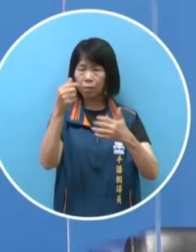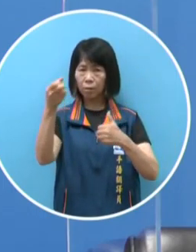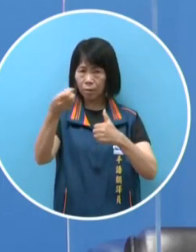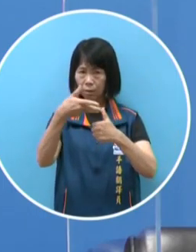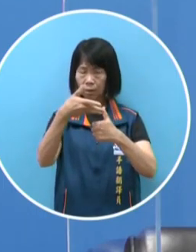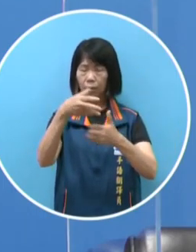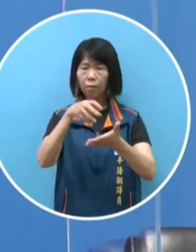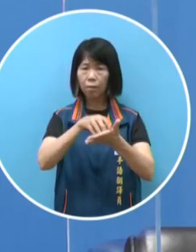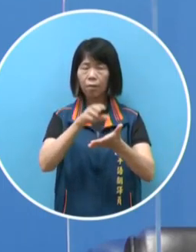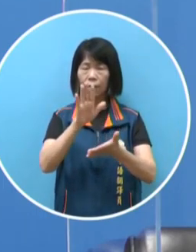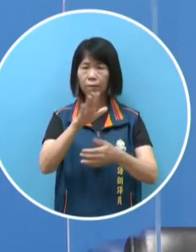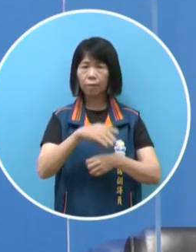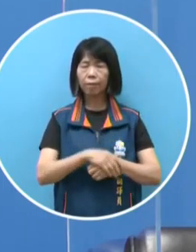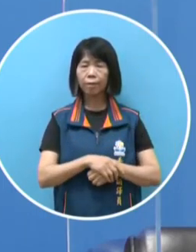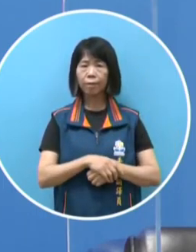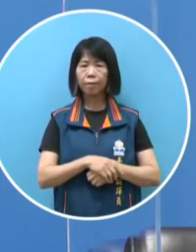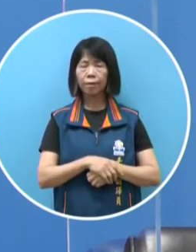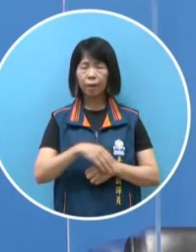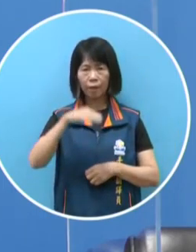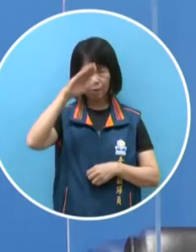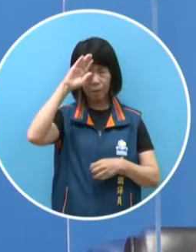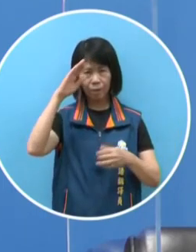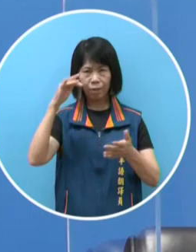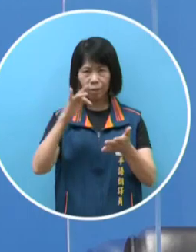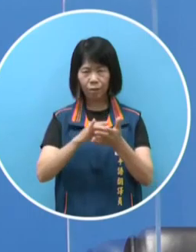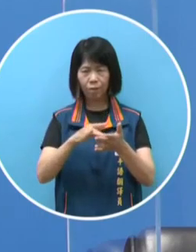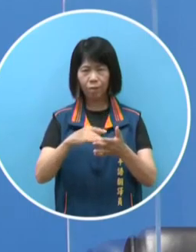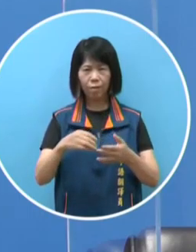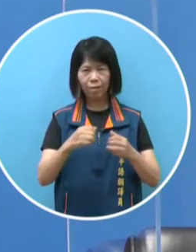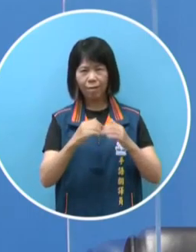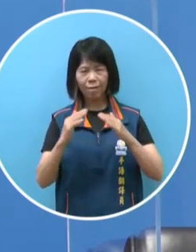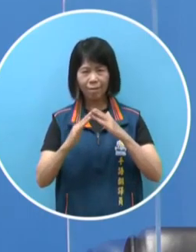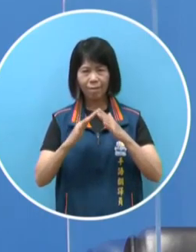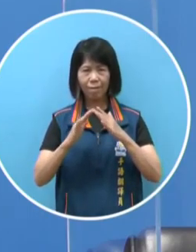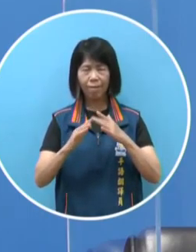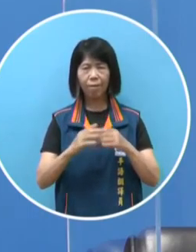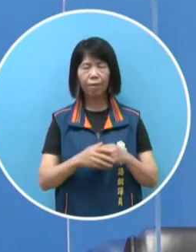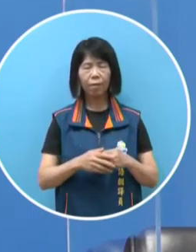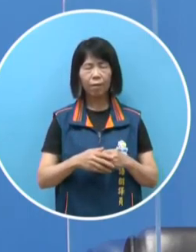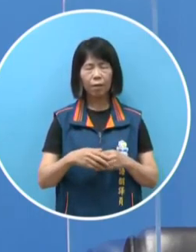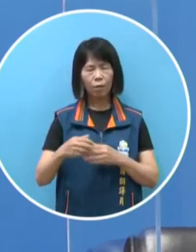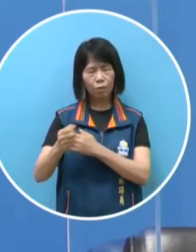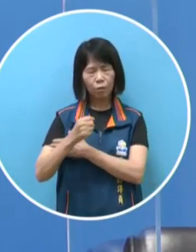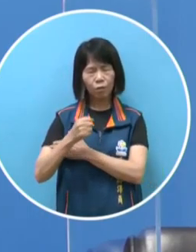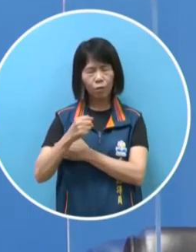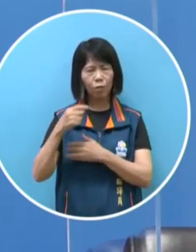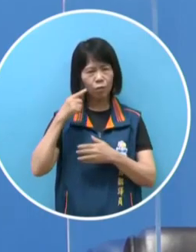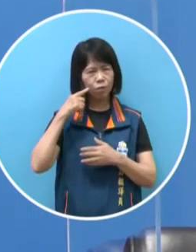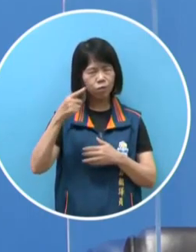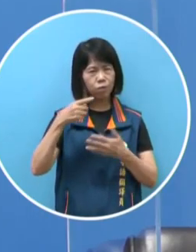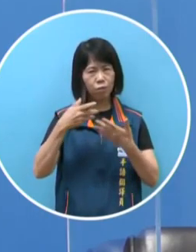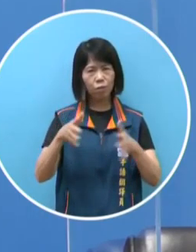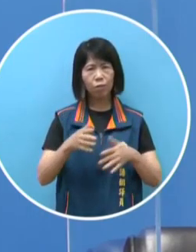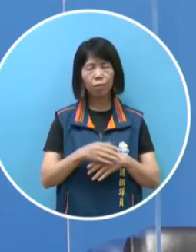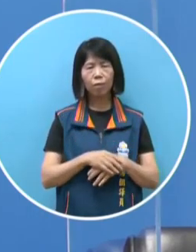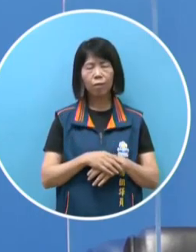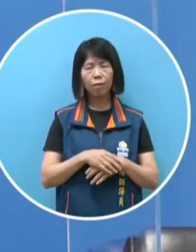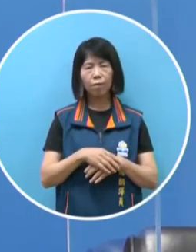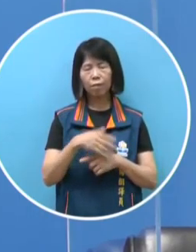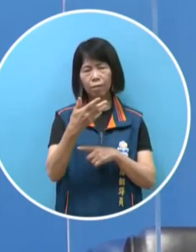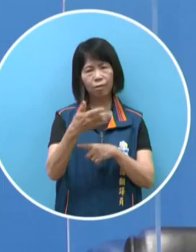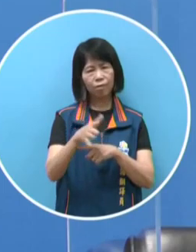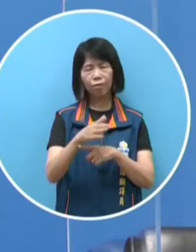跟这个病毒对抗，那经过了这么多天的努力，那还是离开了这